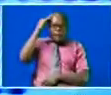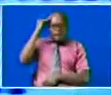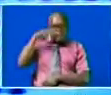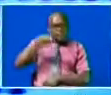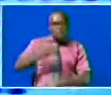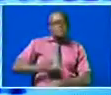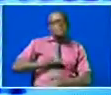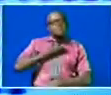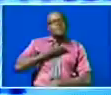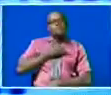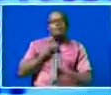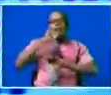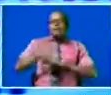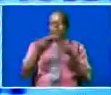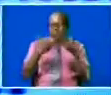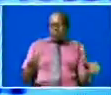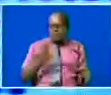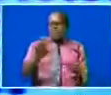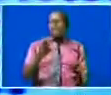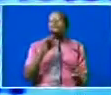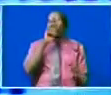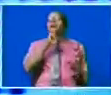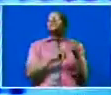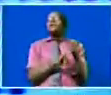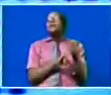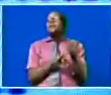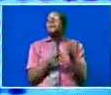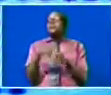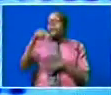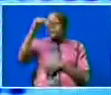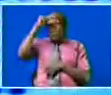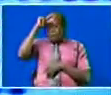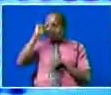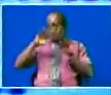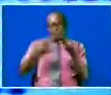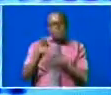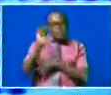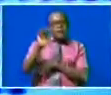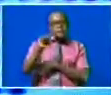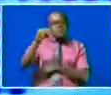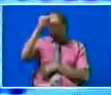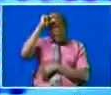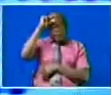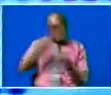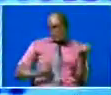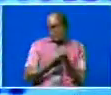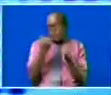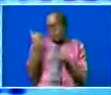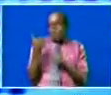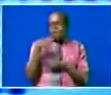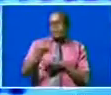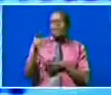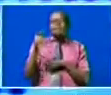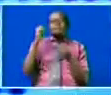na majonzi ya kumpoteza mpendo wao. Familia hiyo sasa inaiomba serikali kuwapa usaidizi, kwani marehemu alikuwa ndiyo tegemeo lao